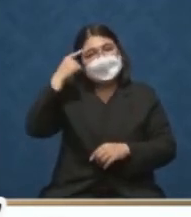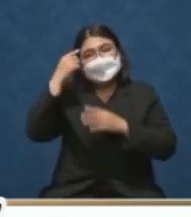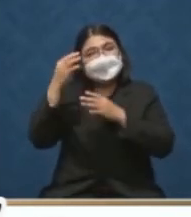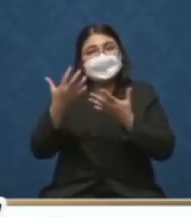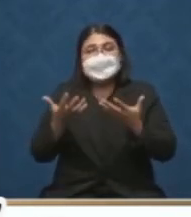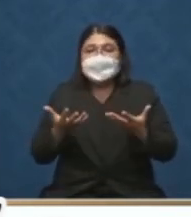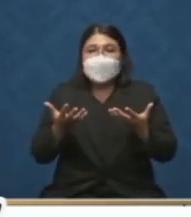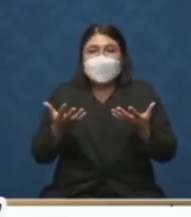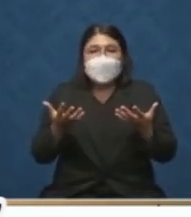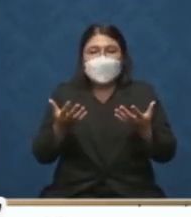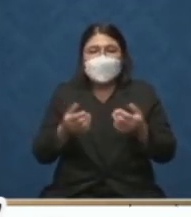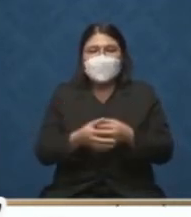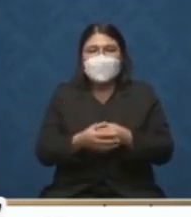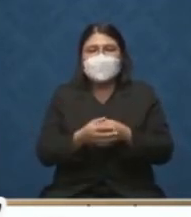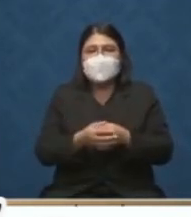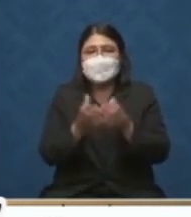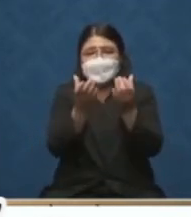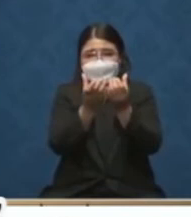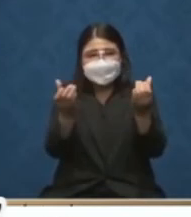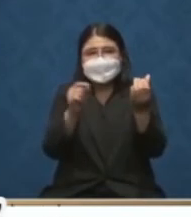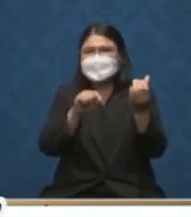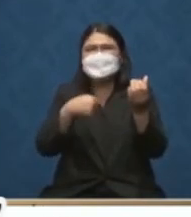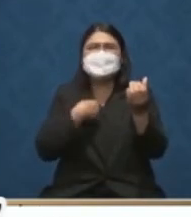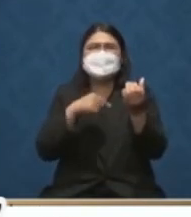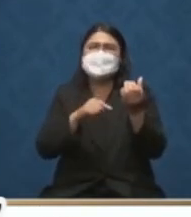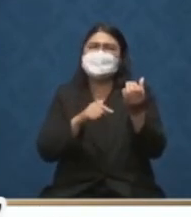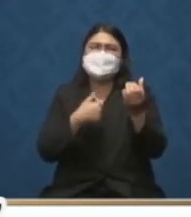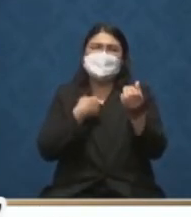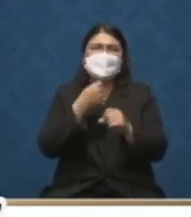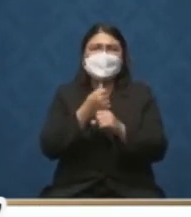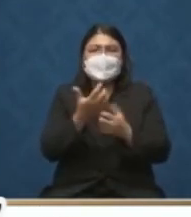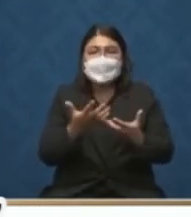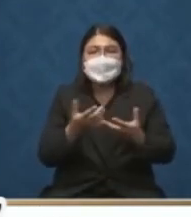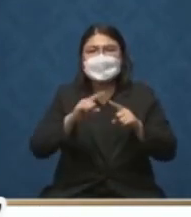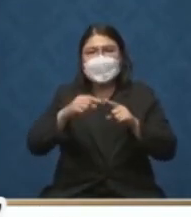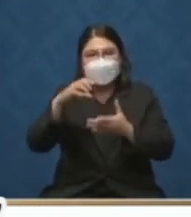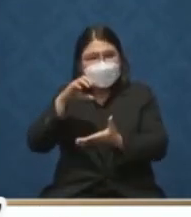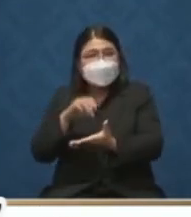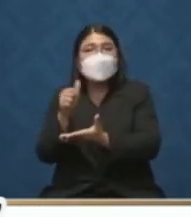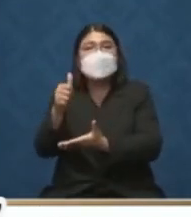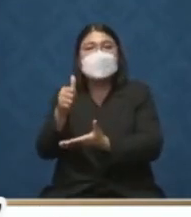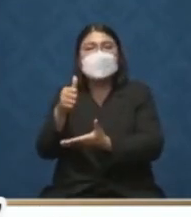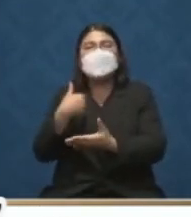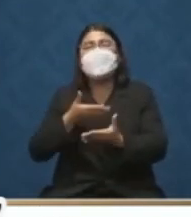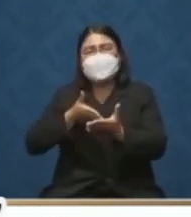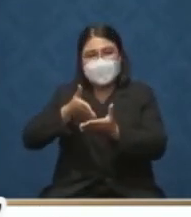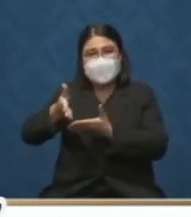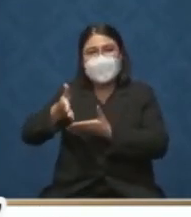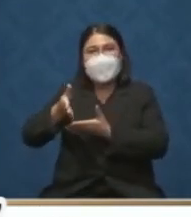า272เป็นหลักก็ไปไม่ถึงฝันอีกผมหมดหวังแล้วครับท่านประธ